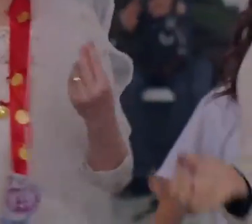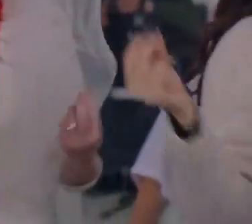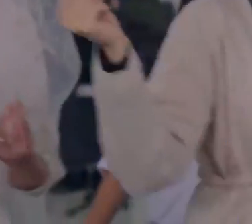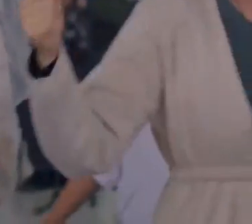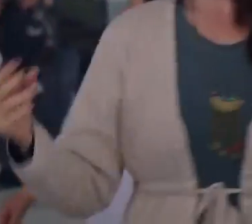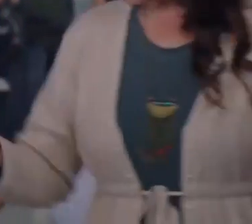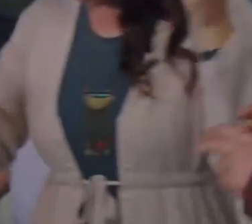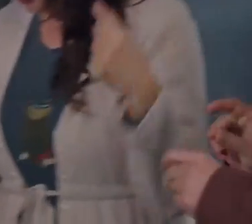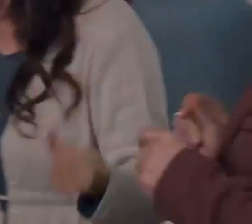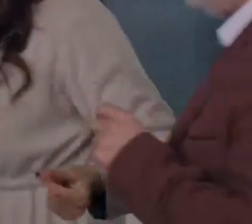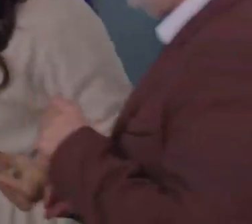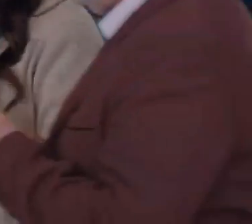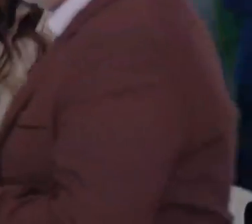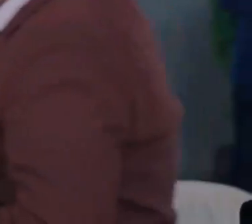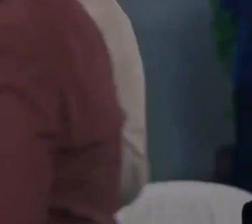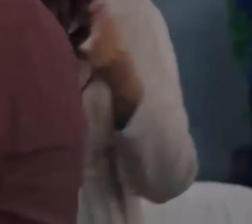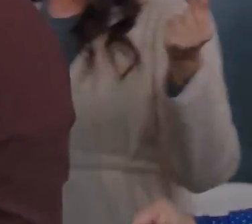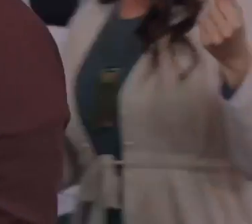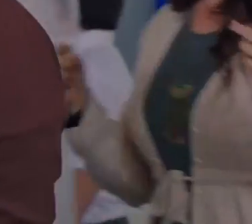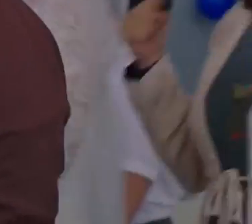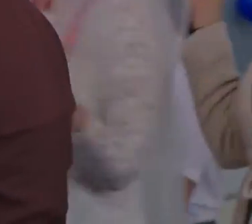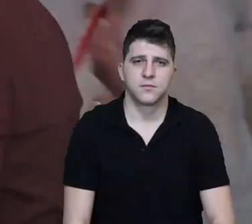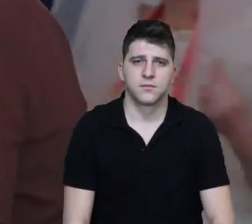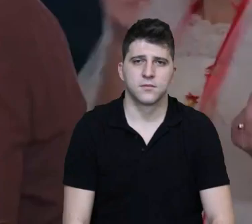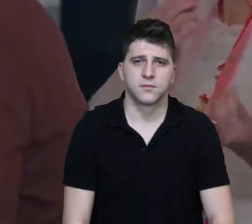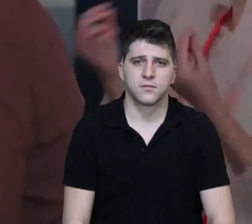oyunu ayak uydurmaya çalışıyor.